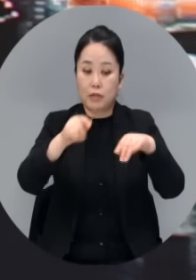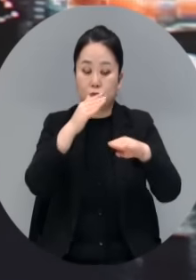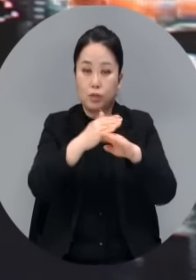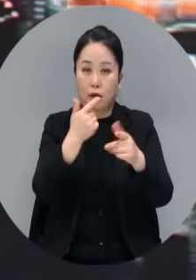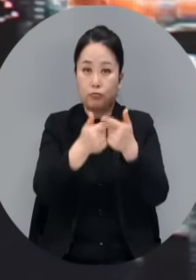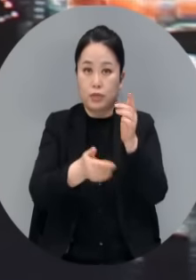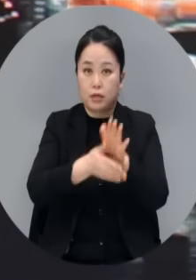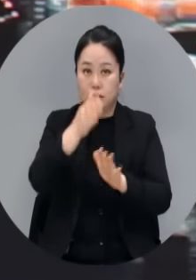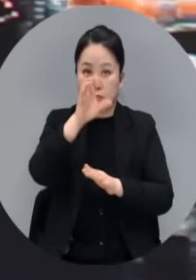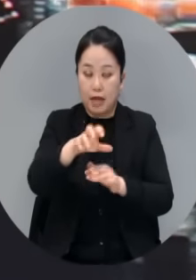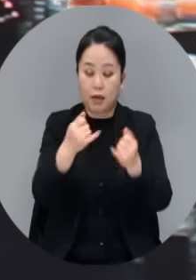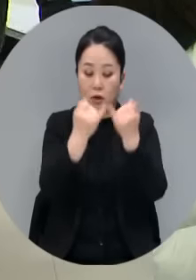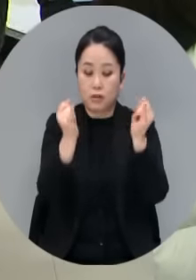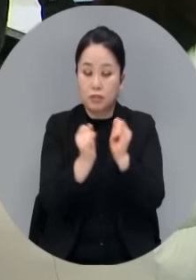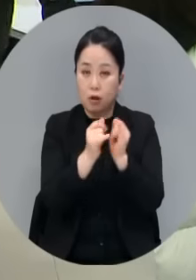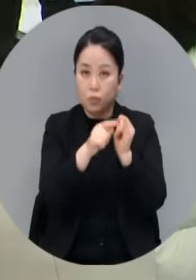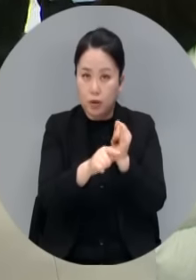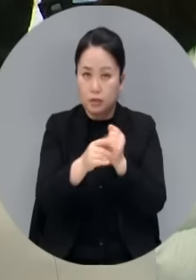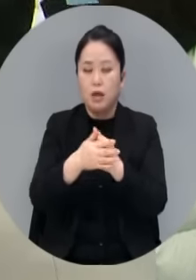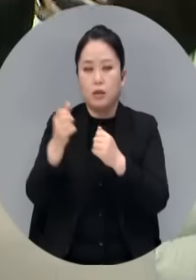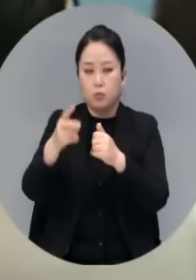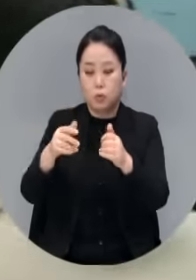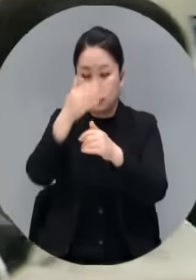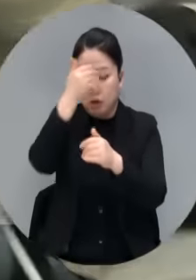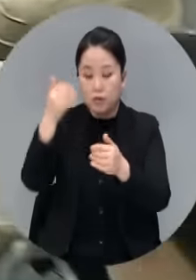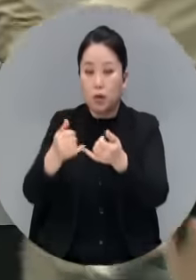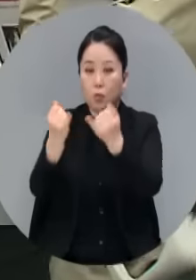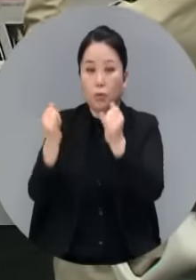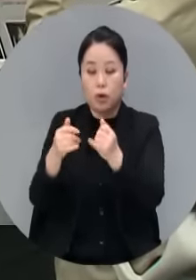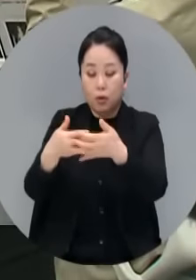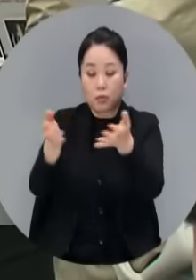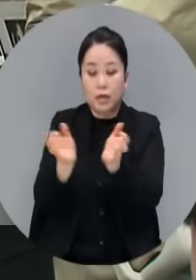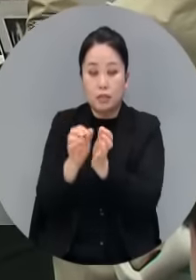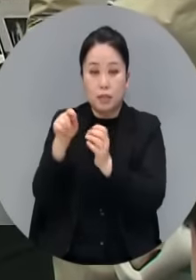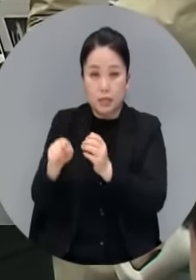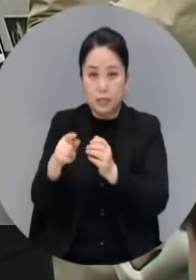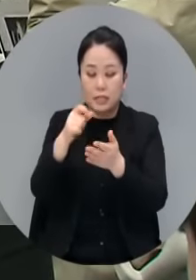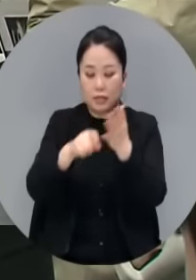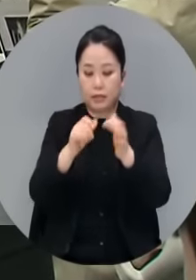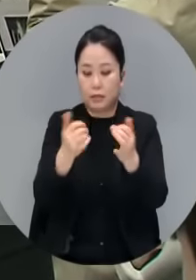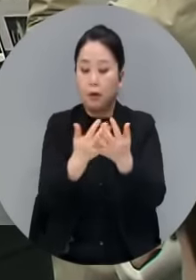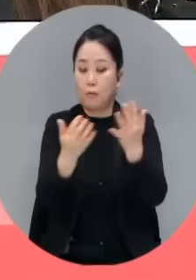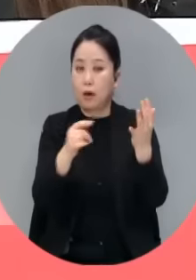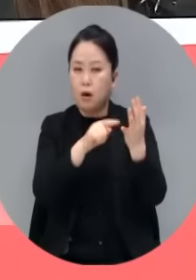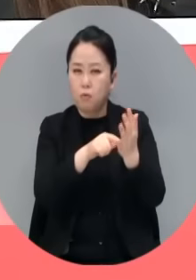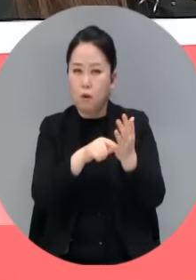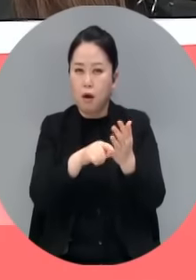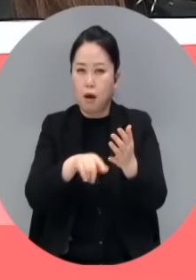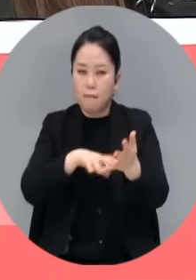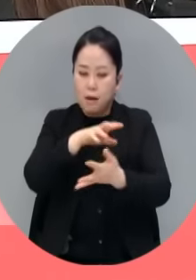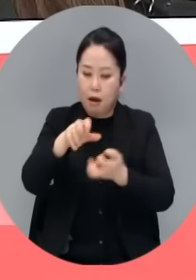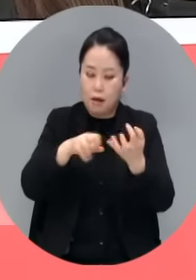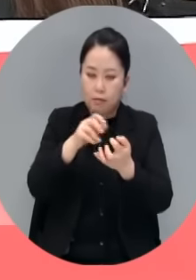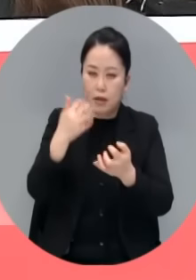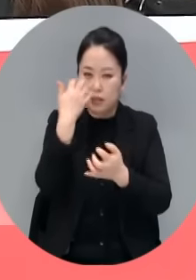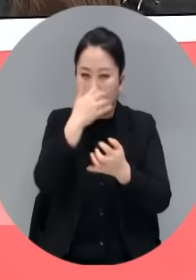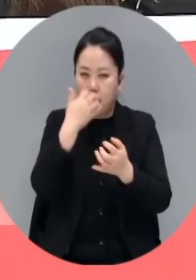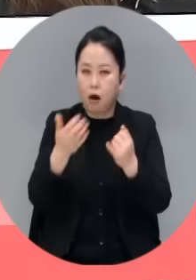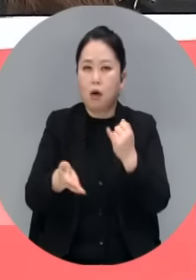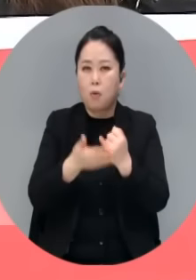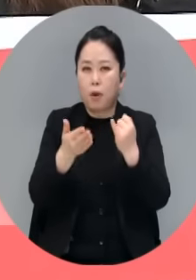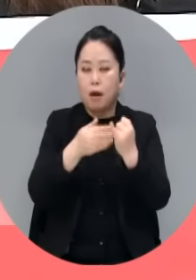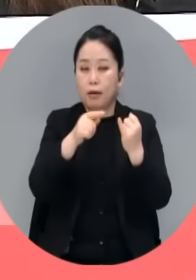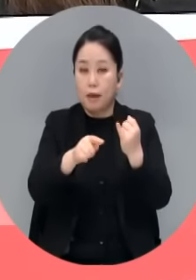더불어민주당 부산시당 여성위원회와 청년위원회는 오늘 기자회견을 열고 문란한 성행위 옹호 방어를 한